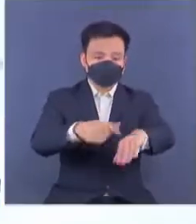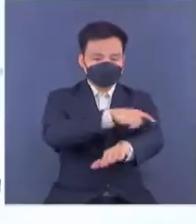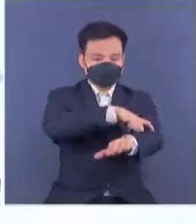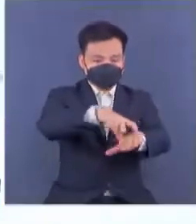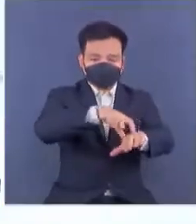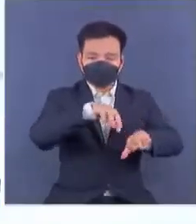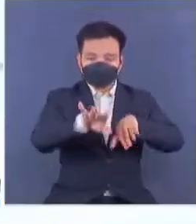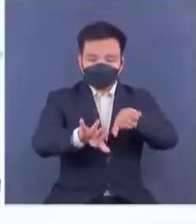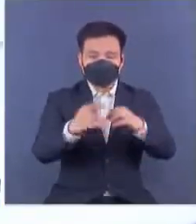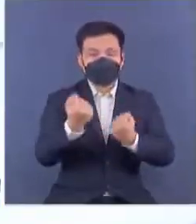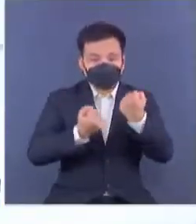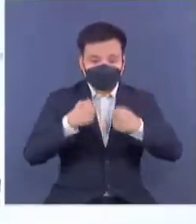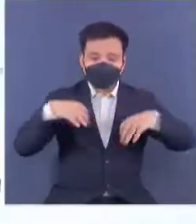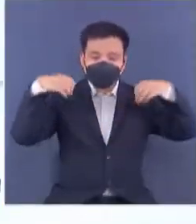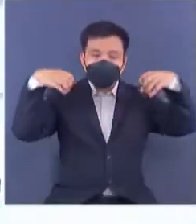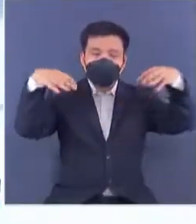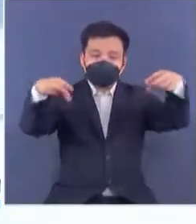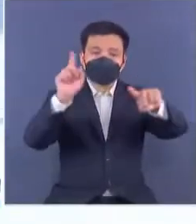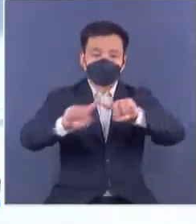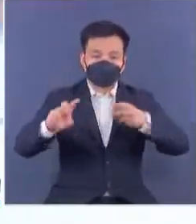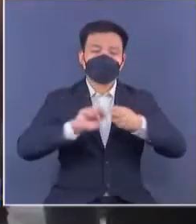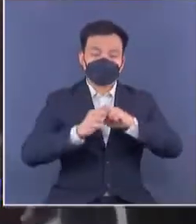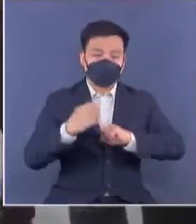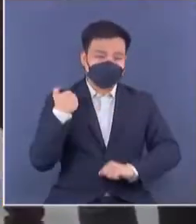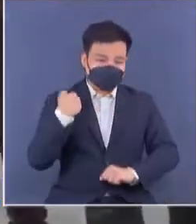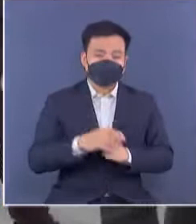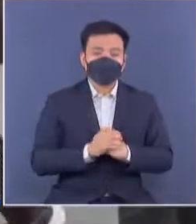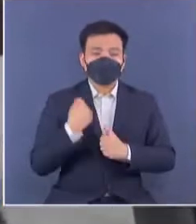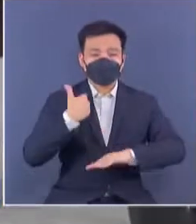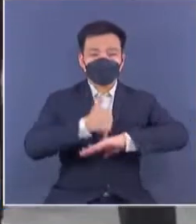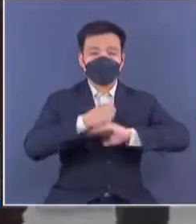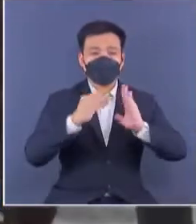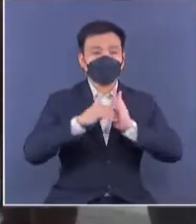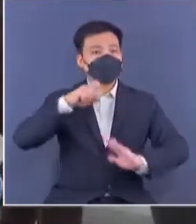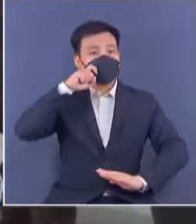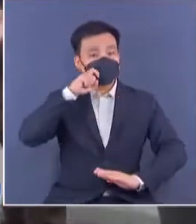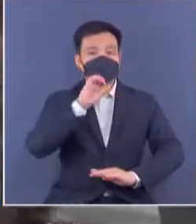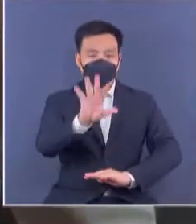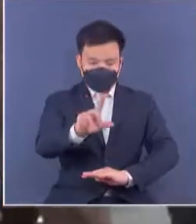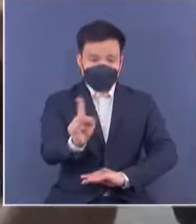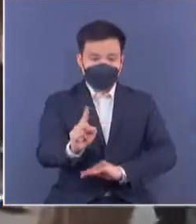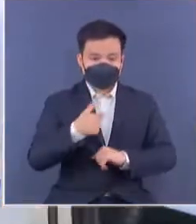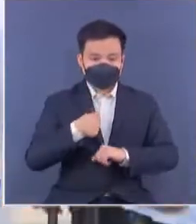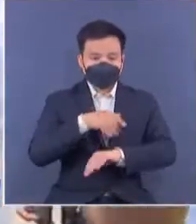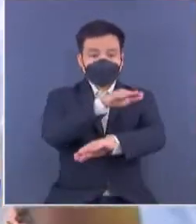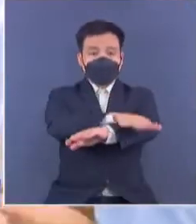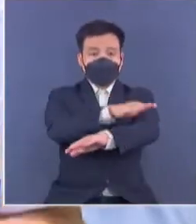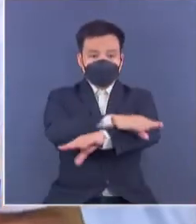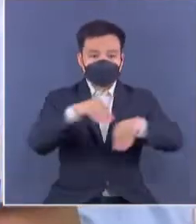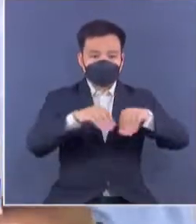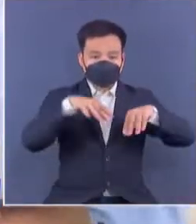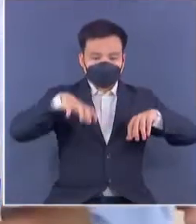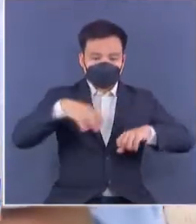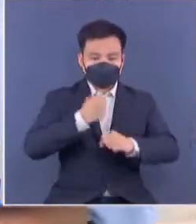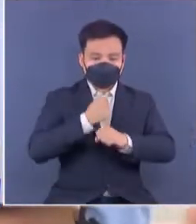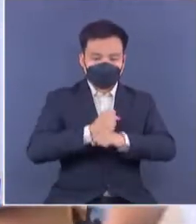จราจรเรื่องของไฟส่องสว่างคุณชัชชาติสิทธิพันธุ์ผู้ว่ากทม.ลงพื้นที่บริเวณสี่แยกใกล้กับสำนักงานเขตบางบอน